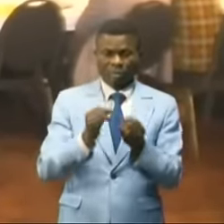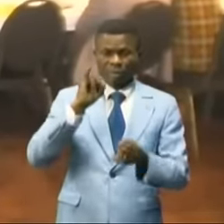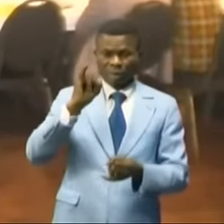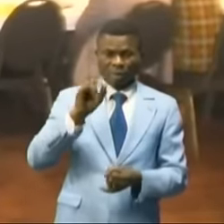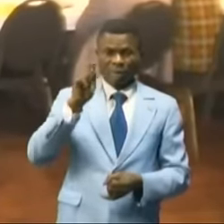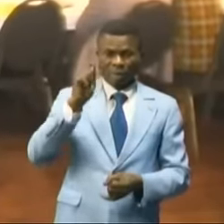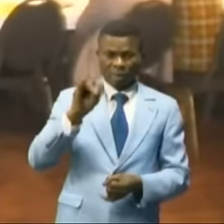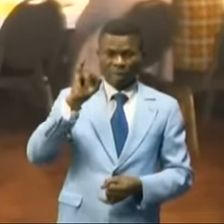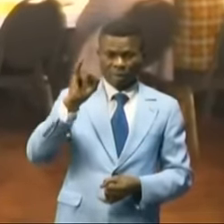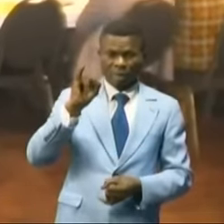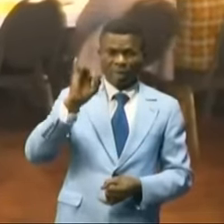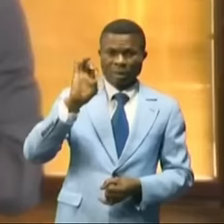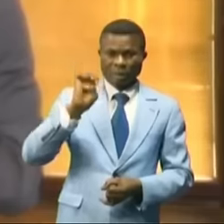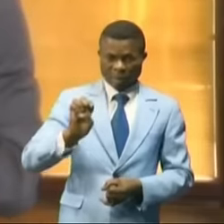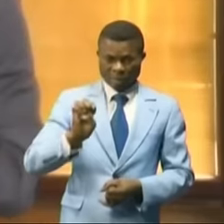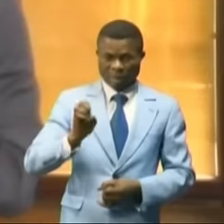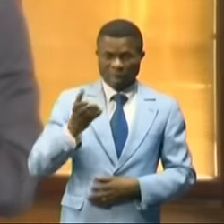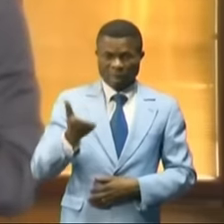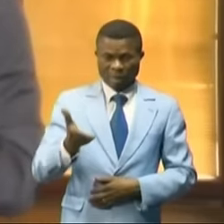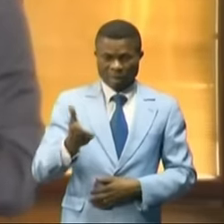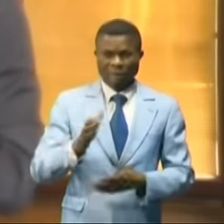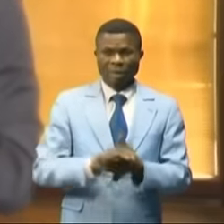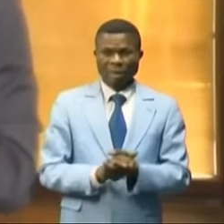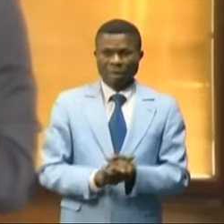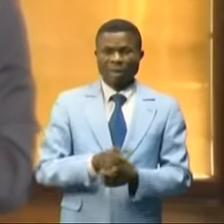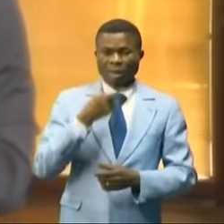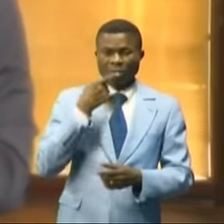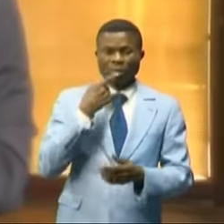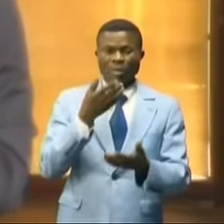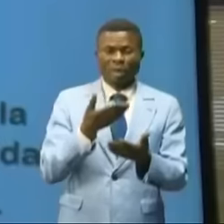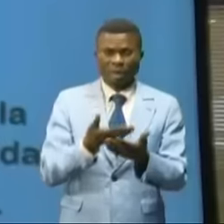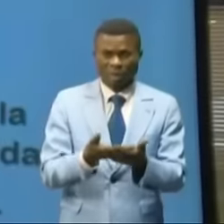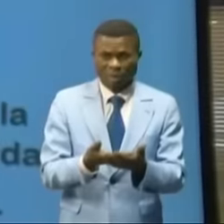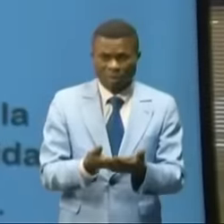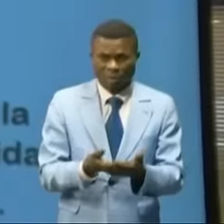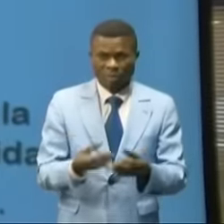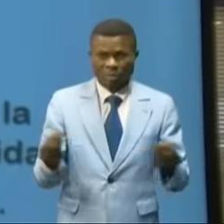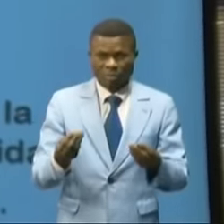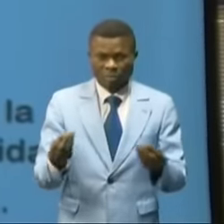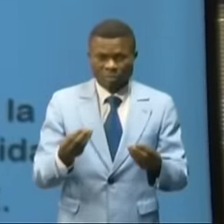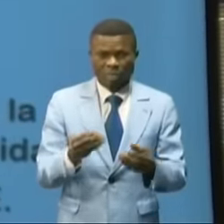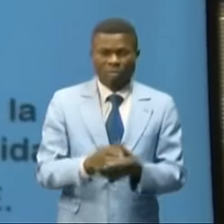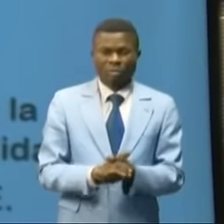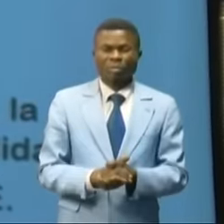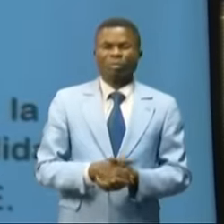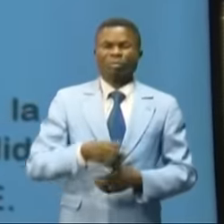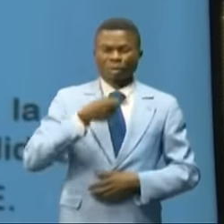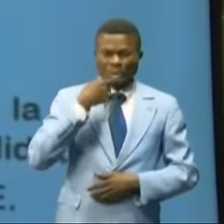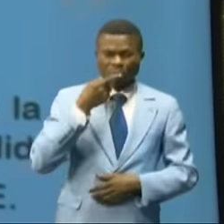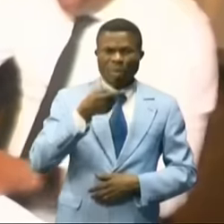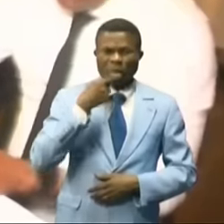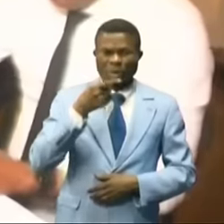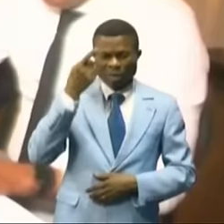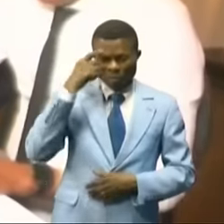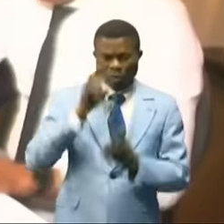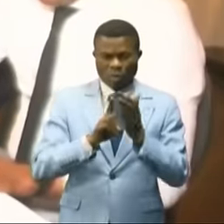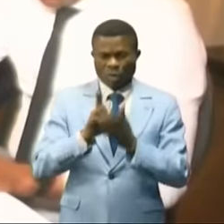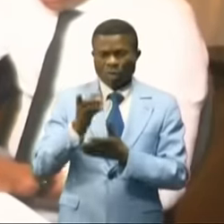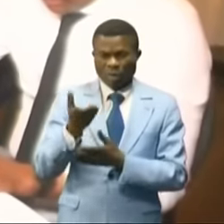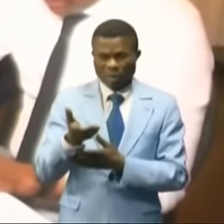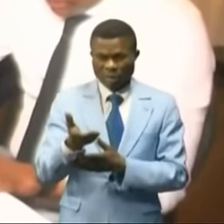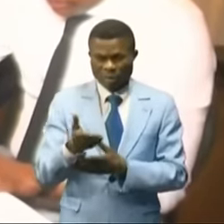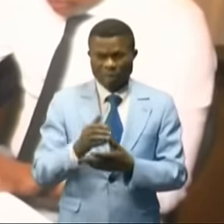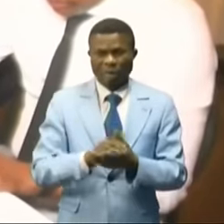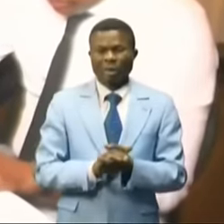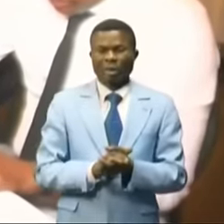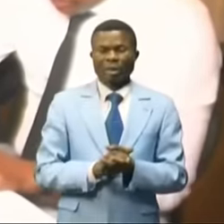la RDC, sont toujours appelés à divulguer les informations requises par la norme ITIE à travers les